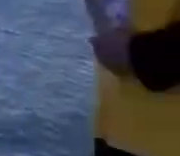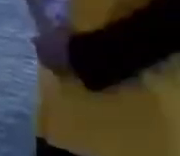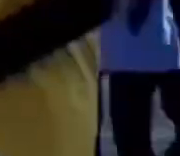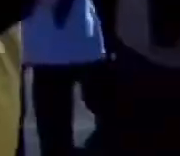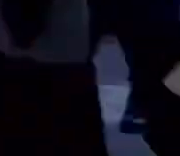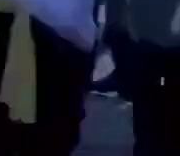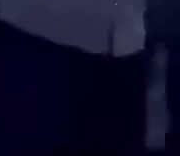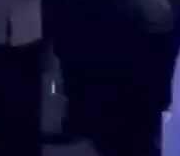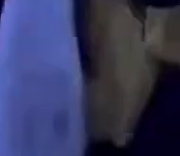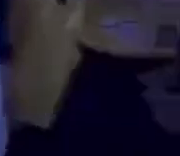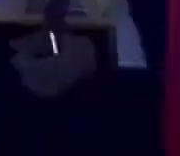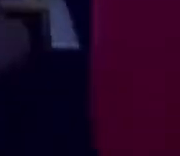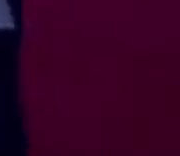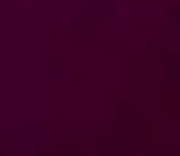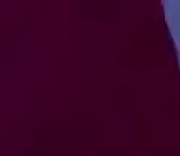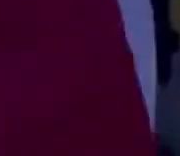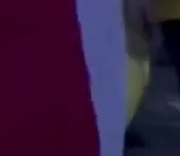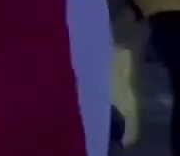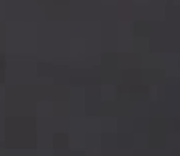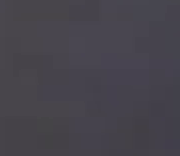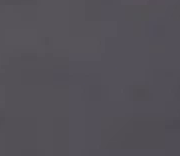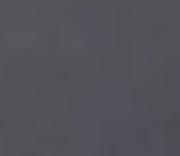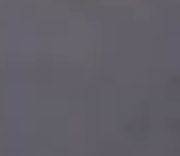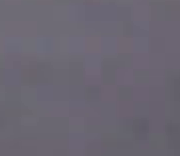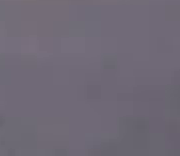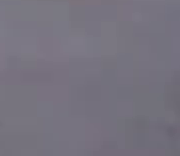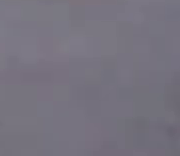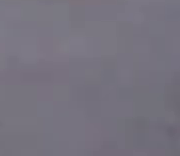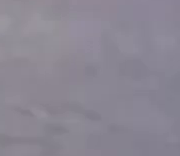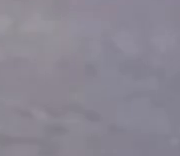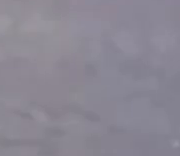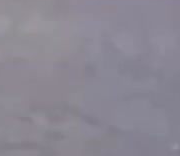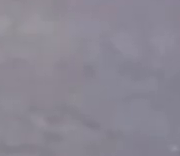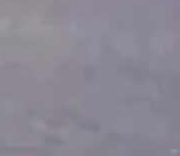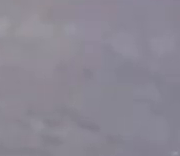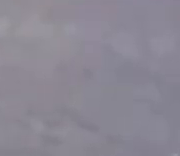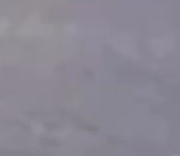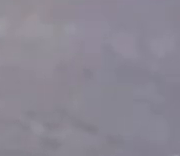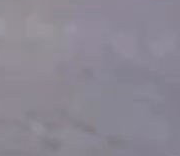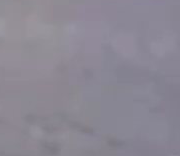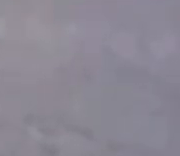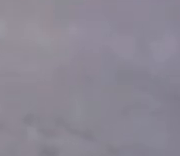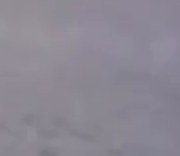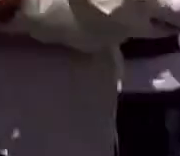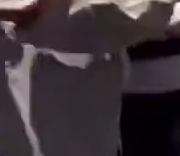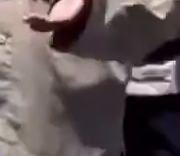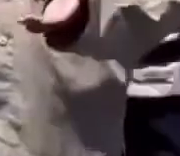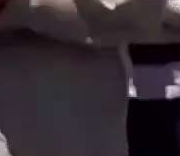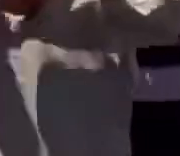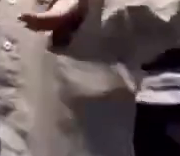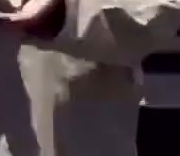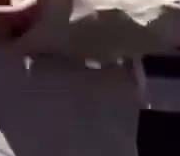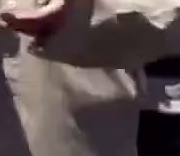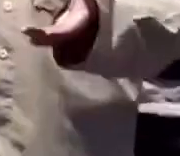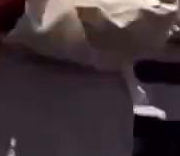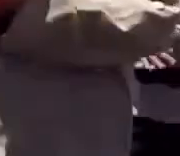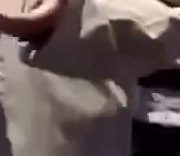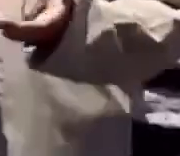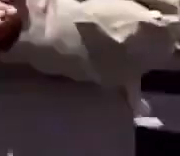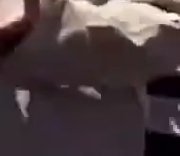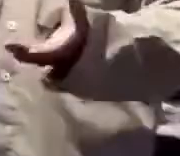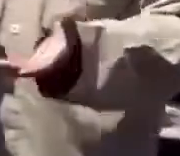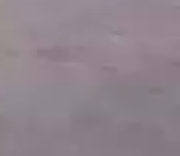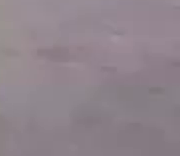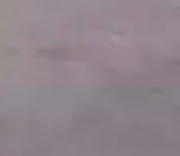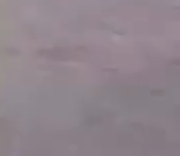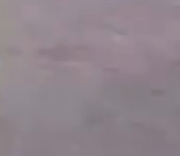bisa bertemu, bertukar pengalaman, bertukar ilmu, dan saling menguatkan satu sama lain. Kami